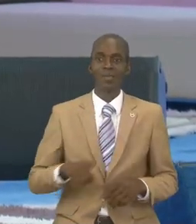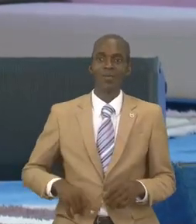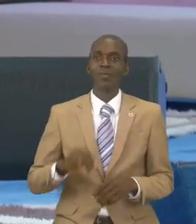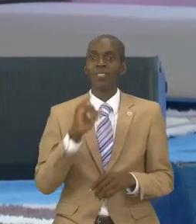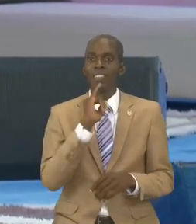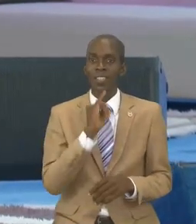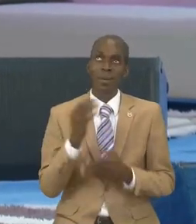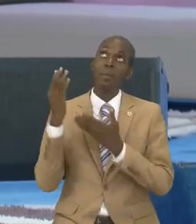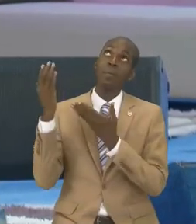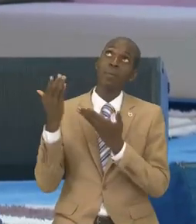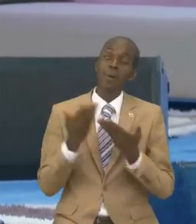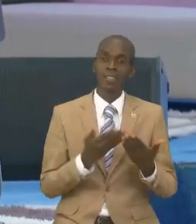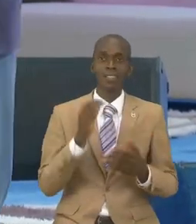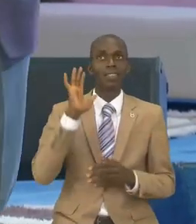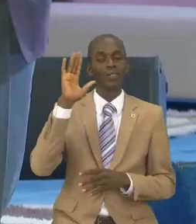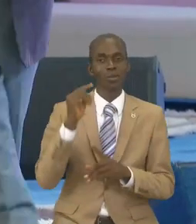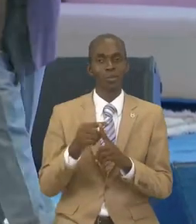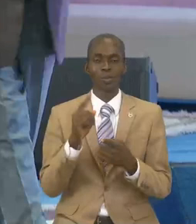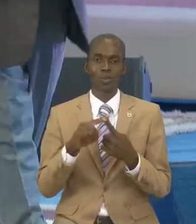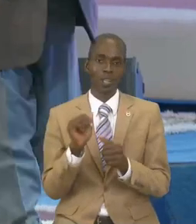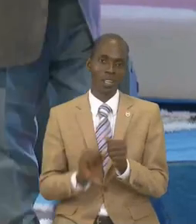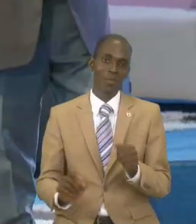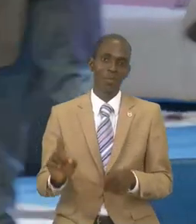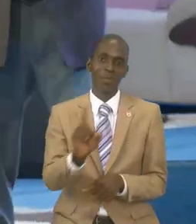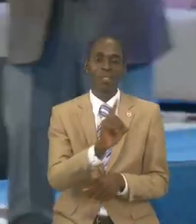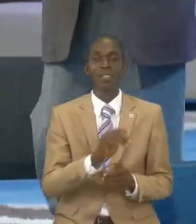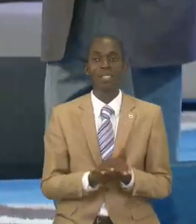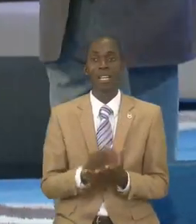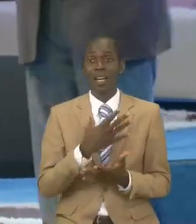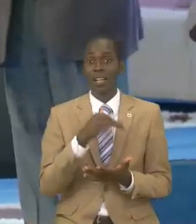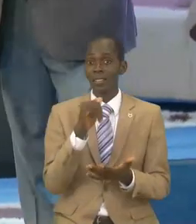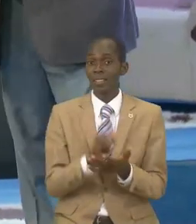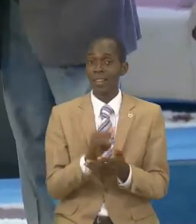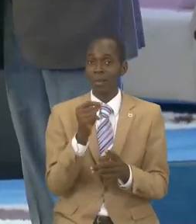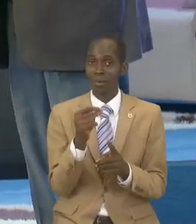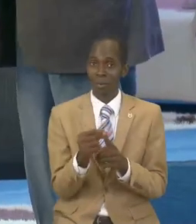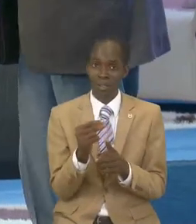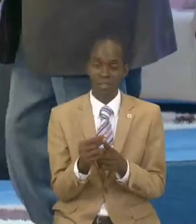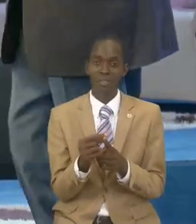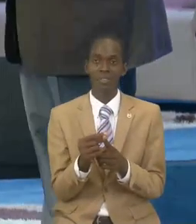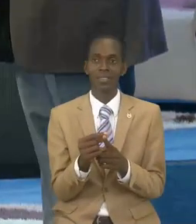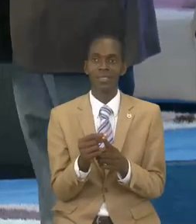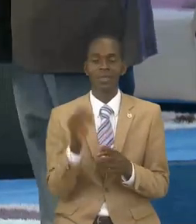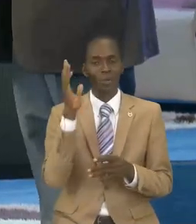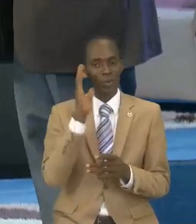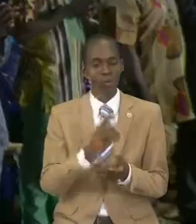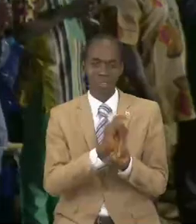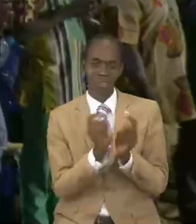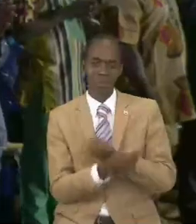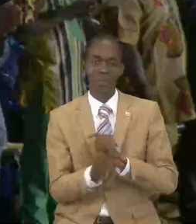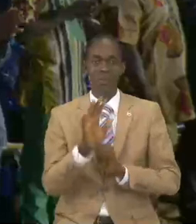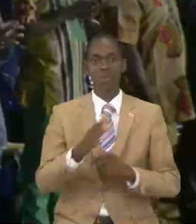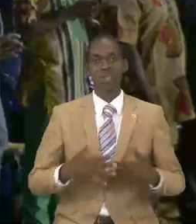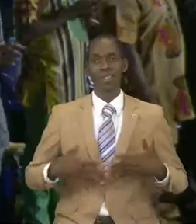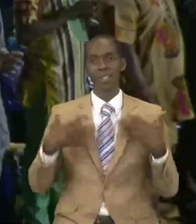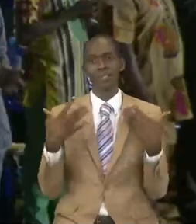le Seigneur envoie sa parole à chacun. Et cette parole va transformer ta